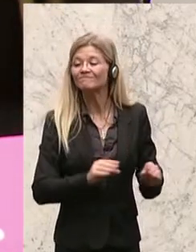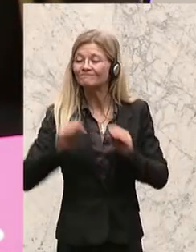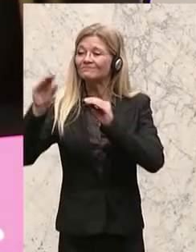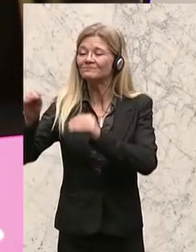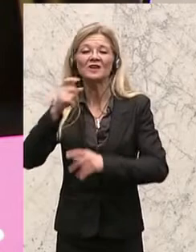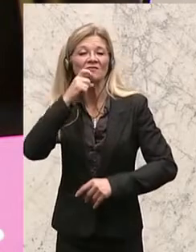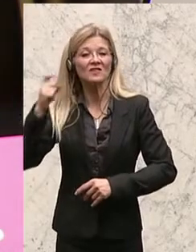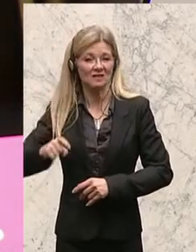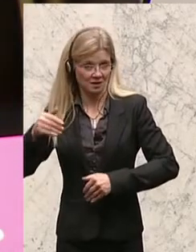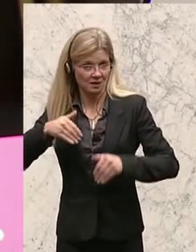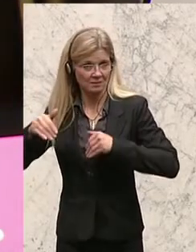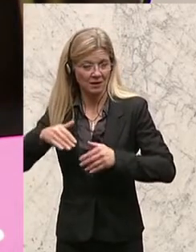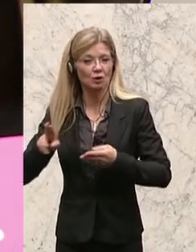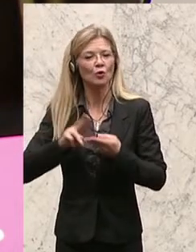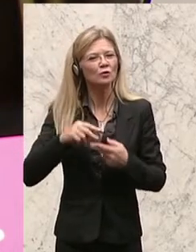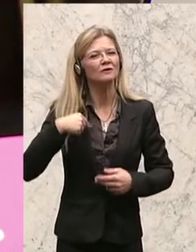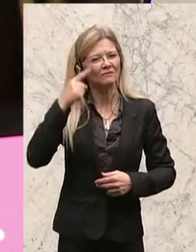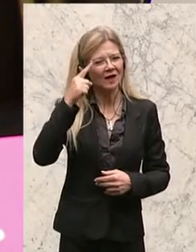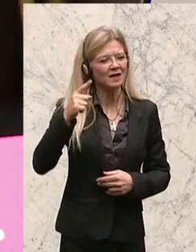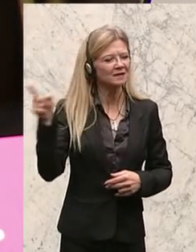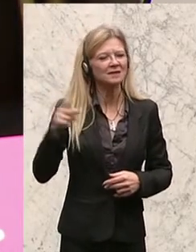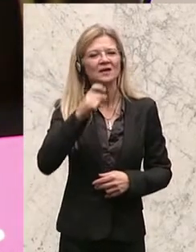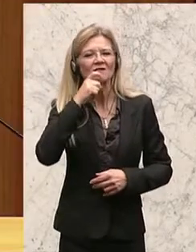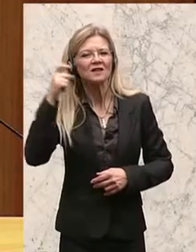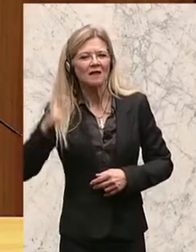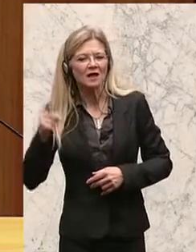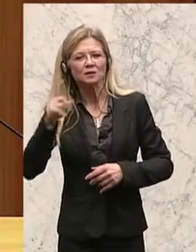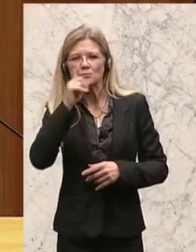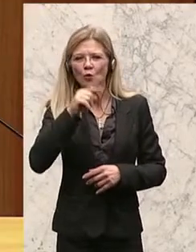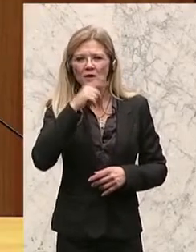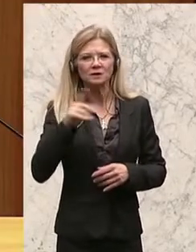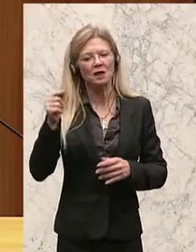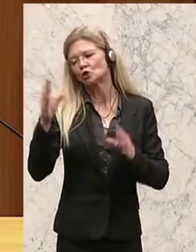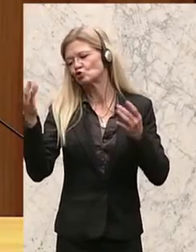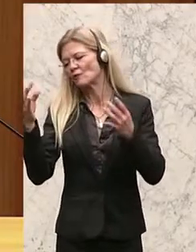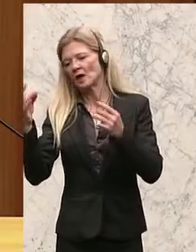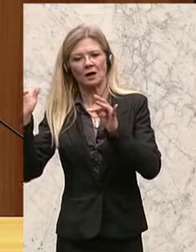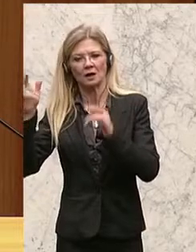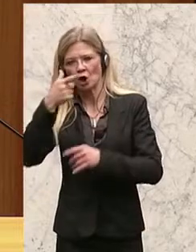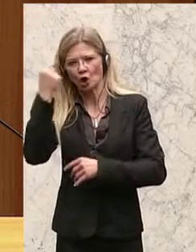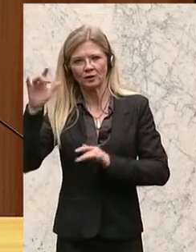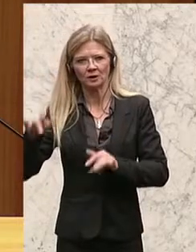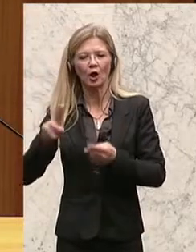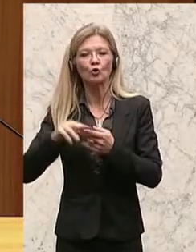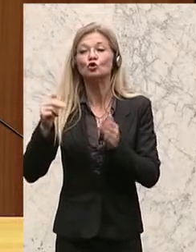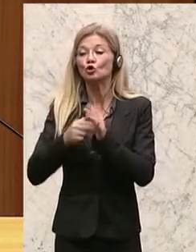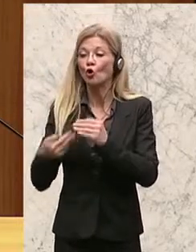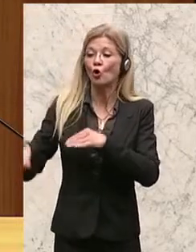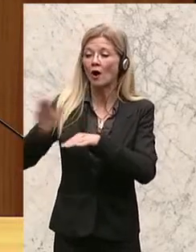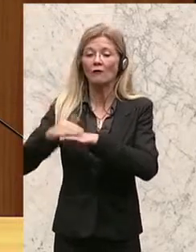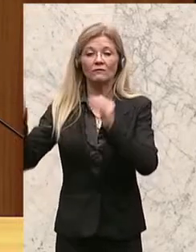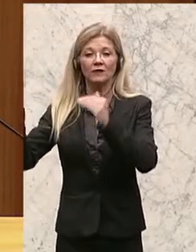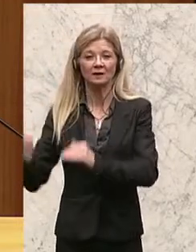Und wir wissen, die Finanzpolizei ist nicht nur chronisch unterbesetzt, sondern sie ist auch noch weiter abgebaut worden. Das heißt, ein Gesetz, das ich nicht vollziehen